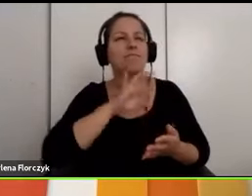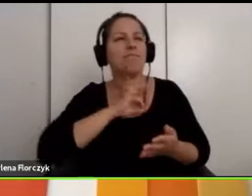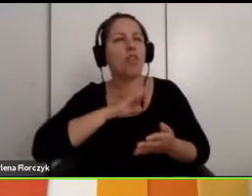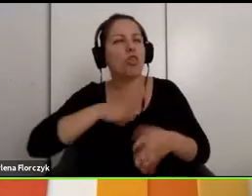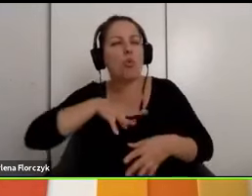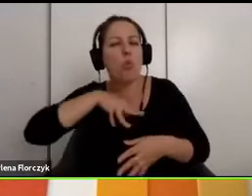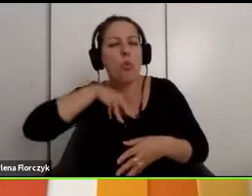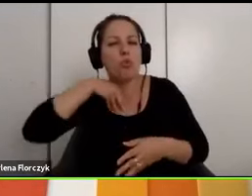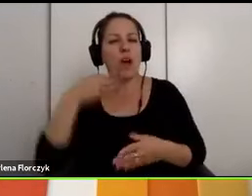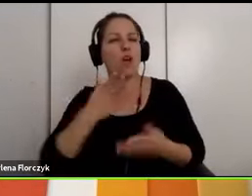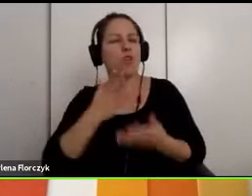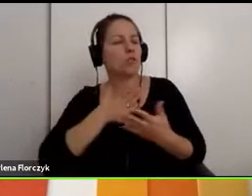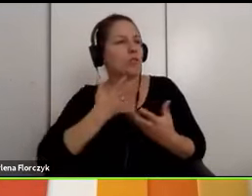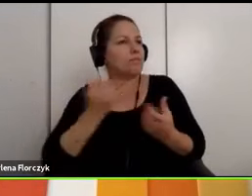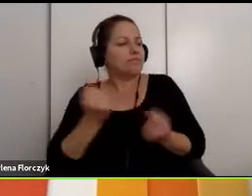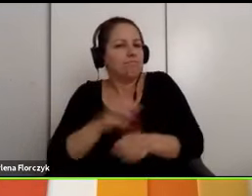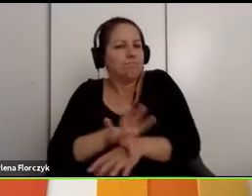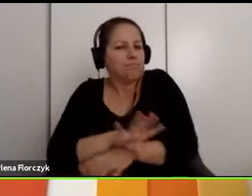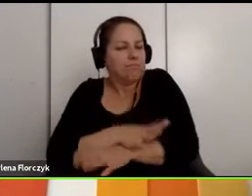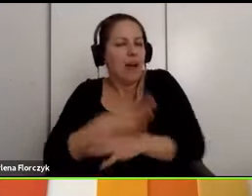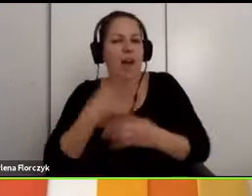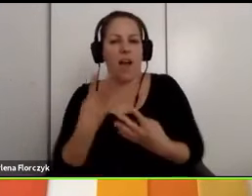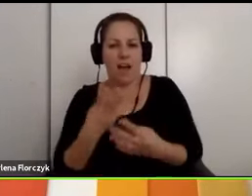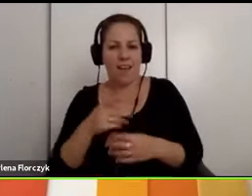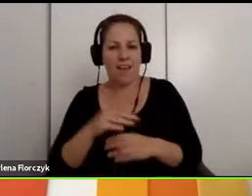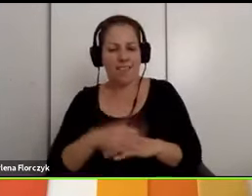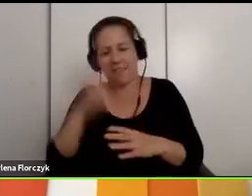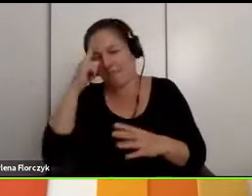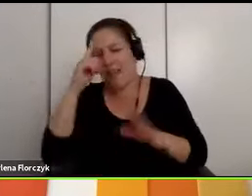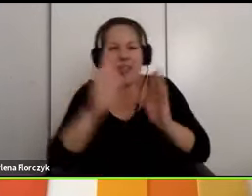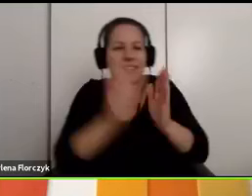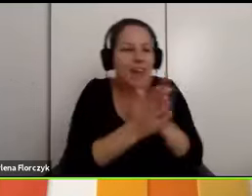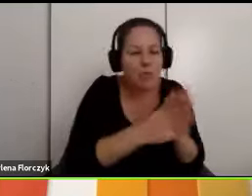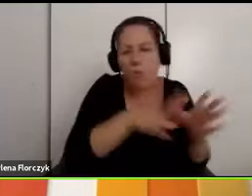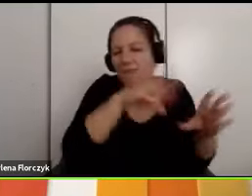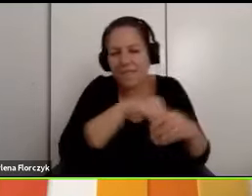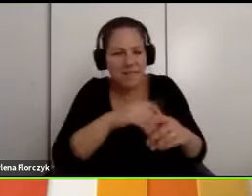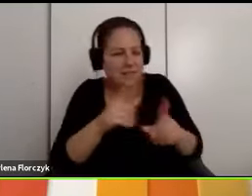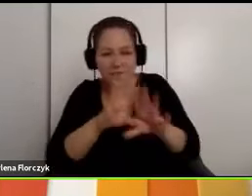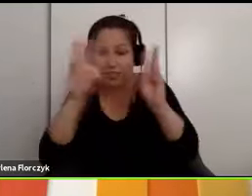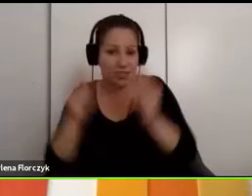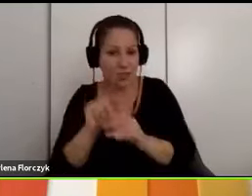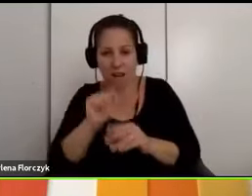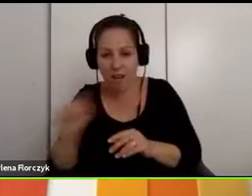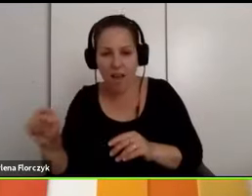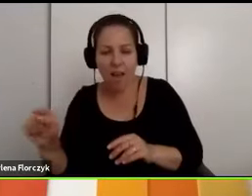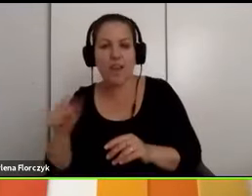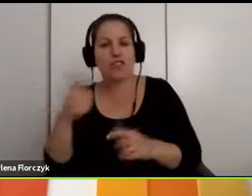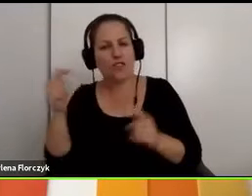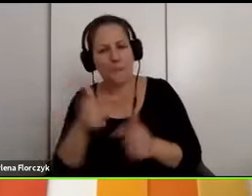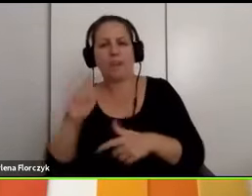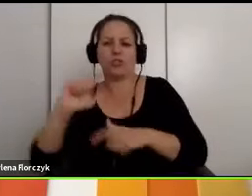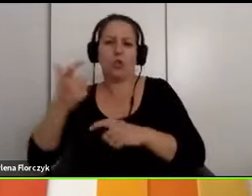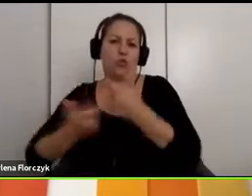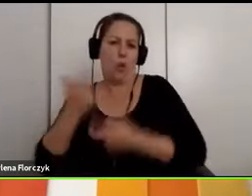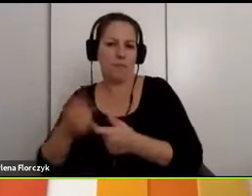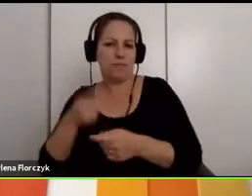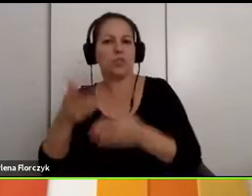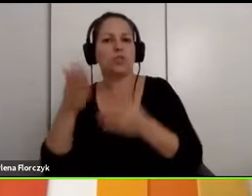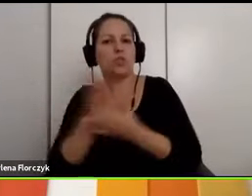jakoś mnie tam to porusza na swój sposób i cała ta literatura i tak dalej, i tak dalej. I w pewnym momencie stwierdzono, to trzeba coś z tym zrobić i zaczyna się wchodzić w